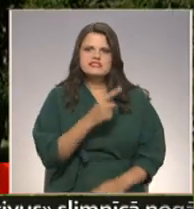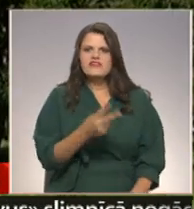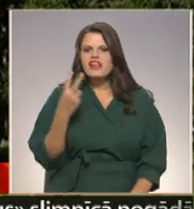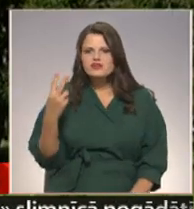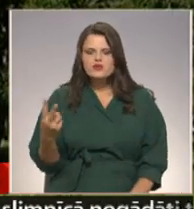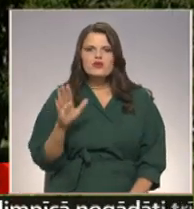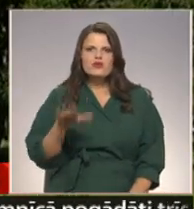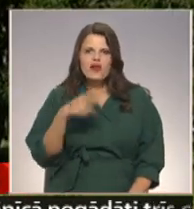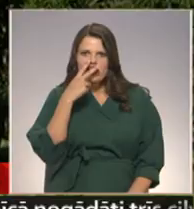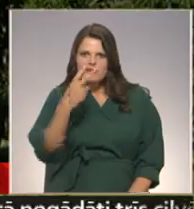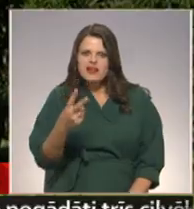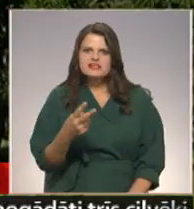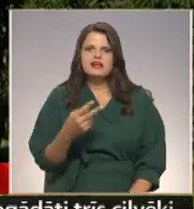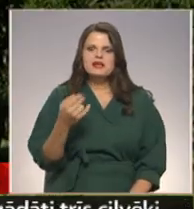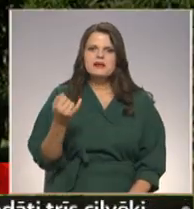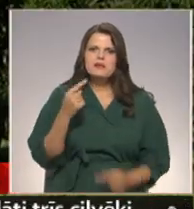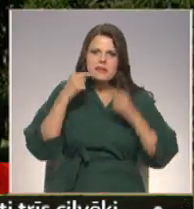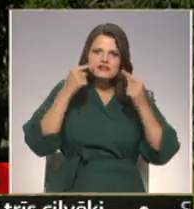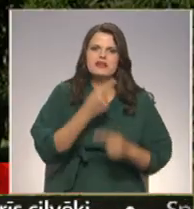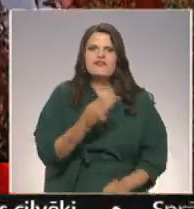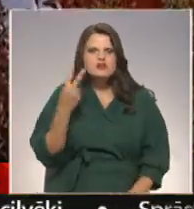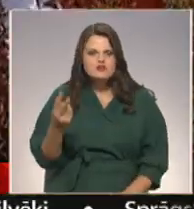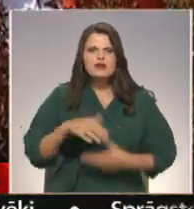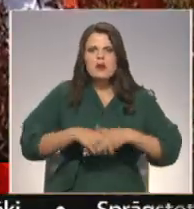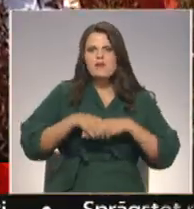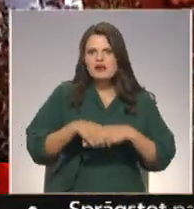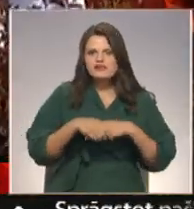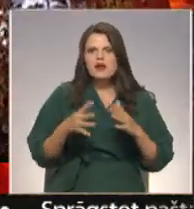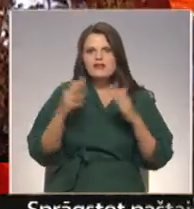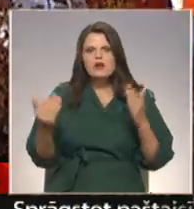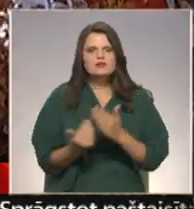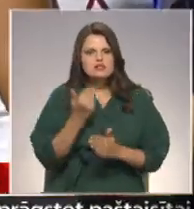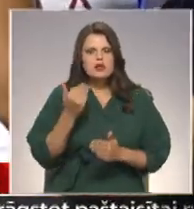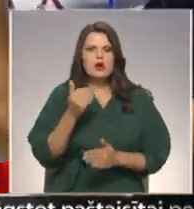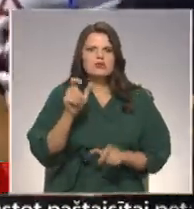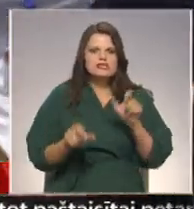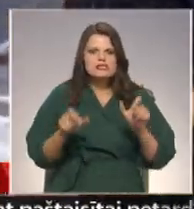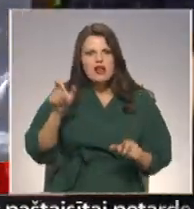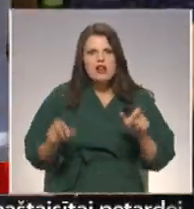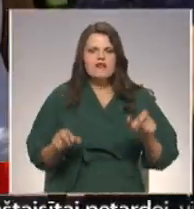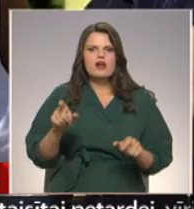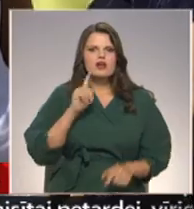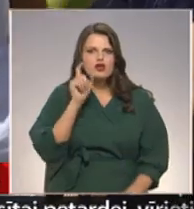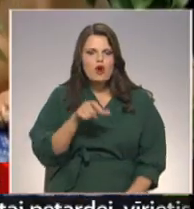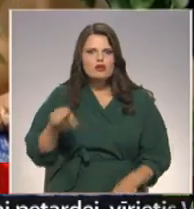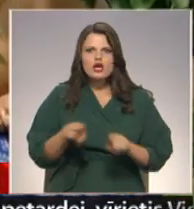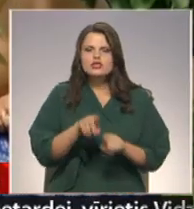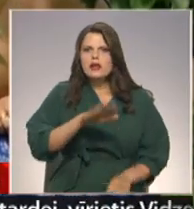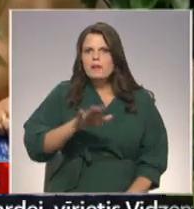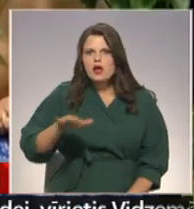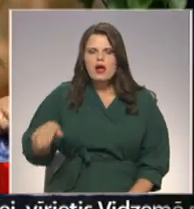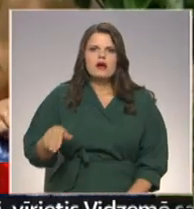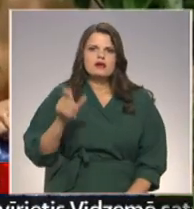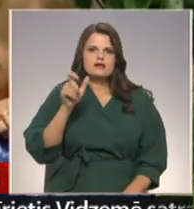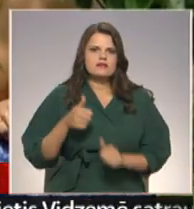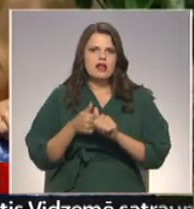varam redzēt, paskatīties, pasmēdīt viens par to un paspiest roku. Daudz jauni cilvēki, jaunieši, bērni